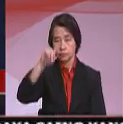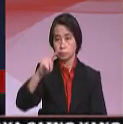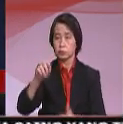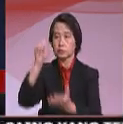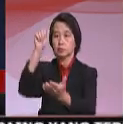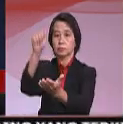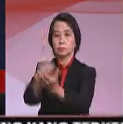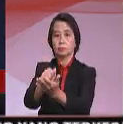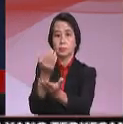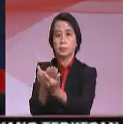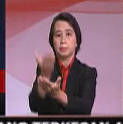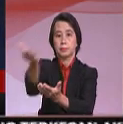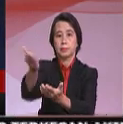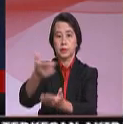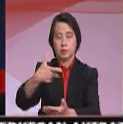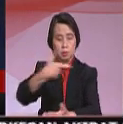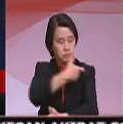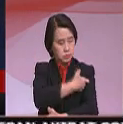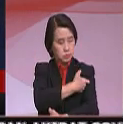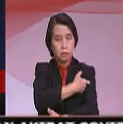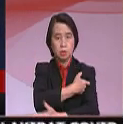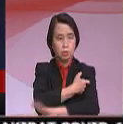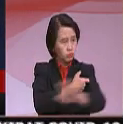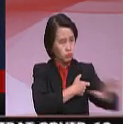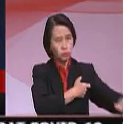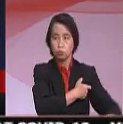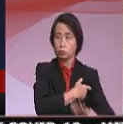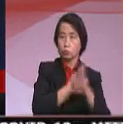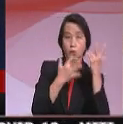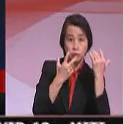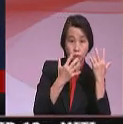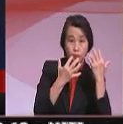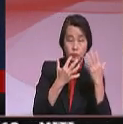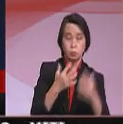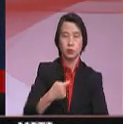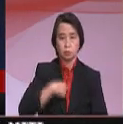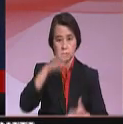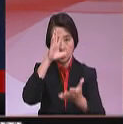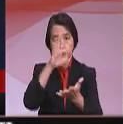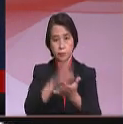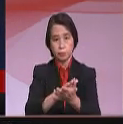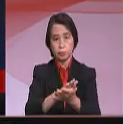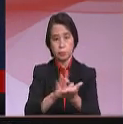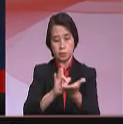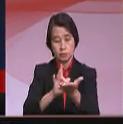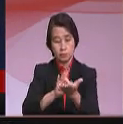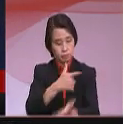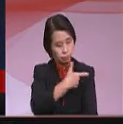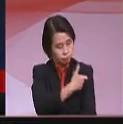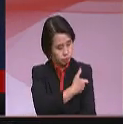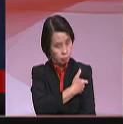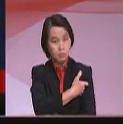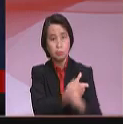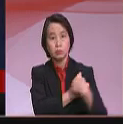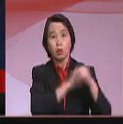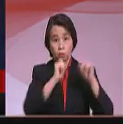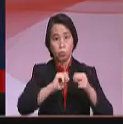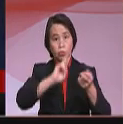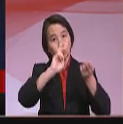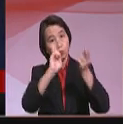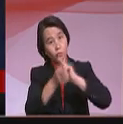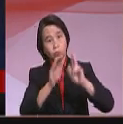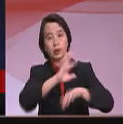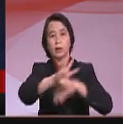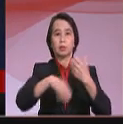menempah vaksin yang amat ditunggu-tunggu akan itu. Dan saya percaya vaksin ini akan mengubah segala-galanya. Ya,